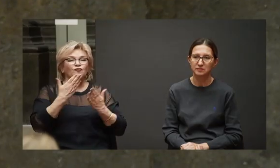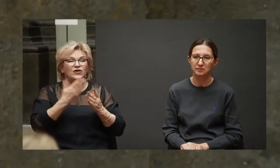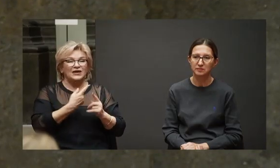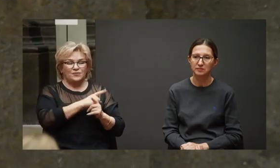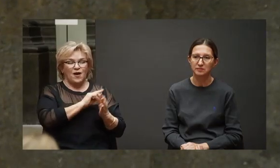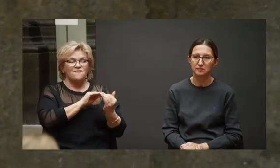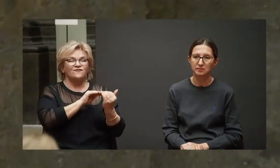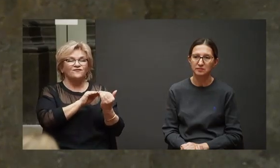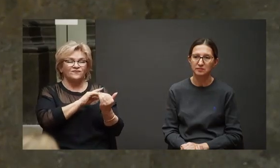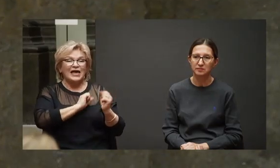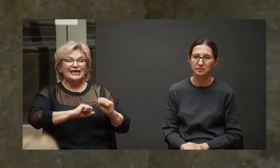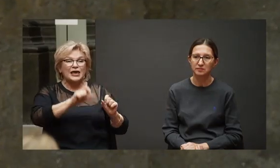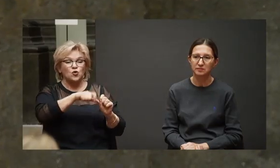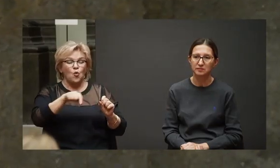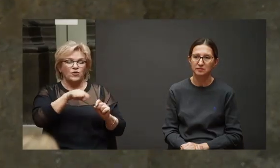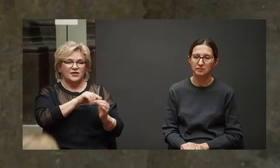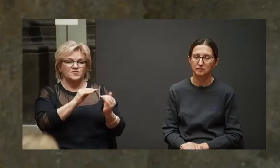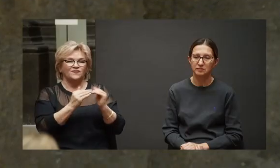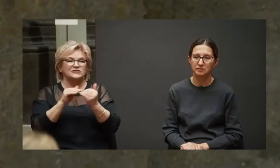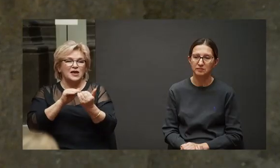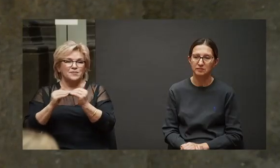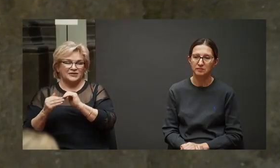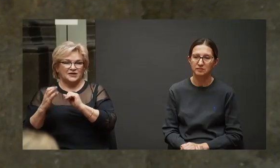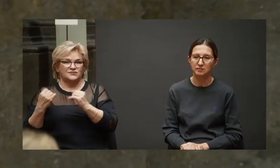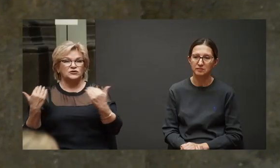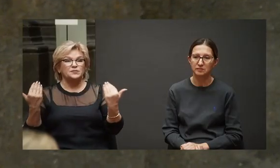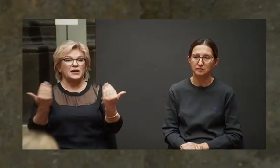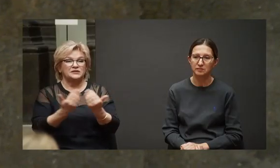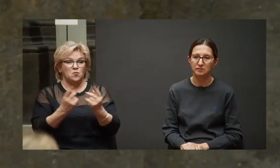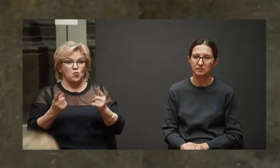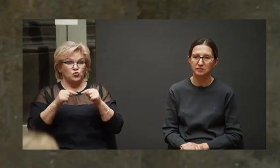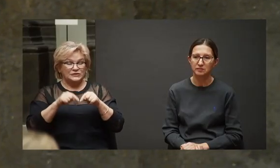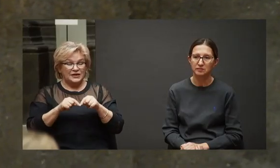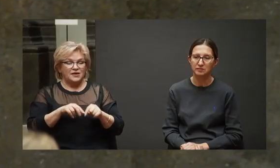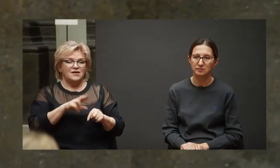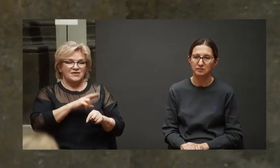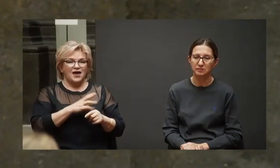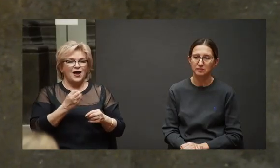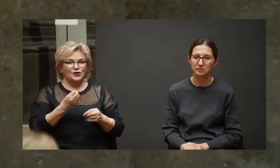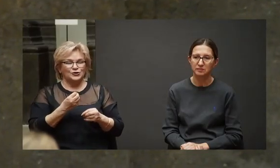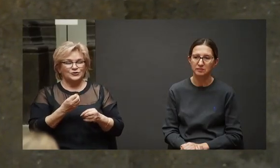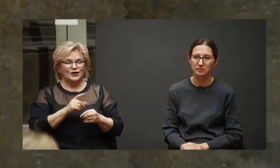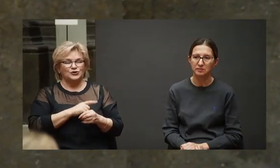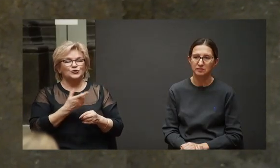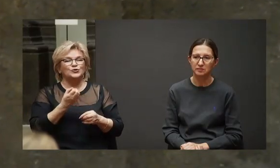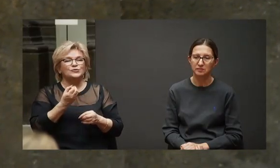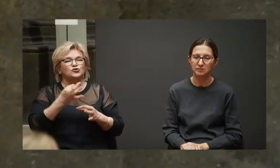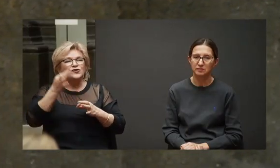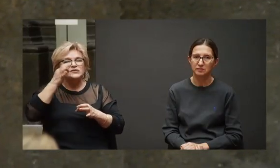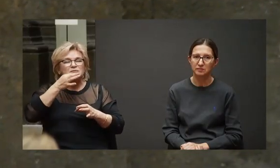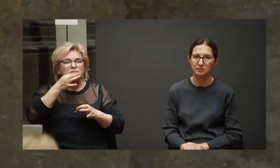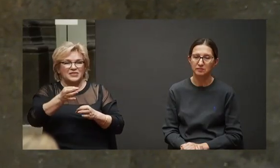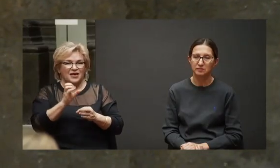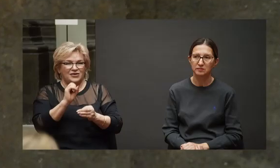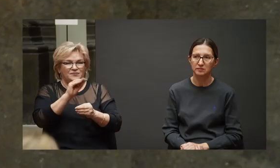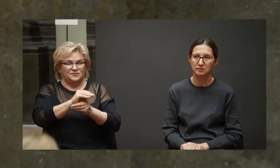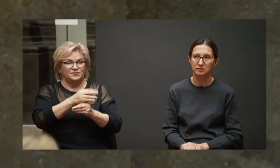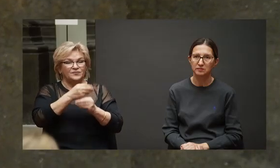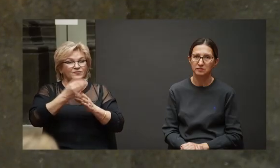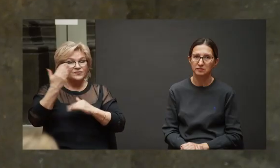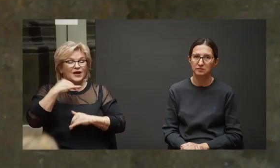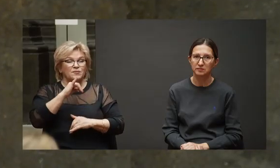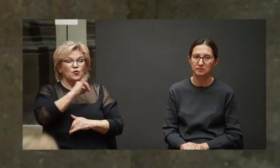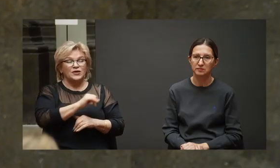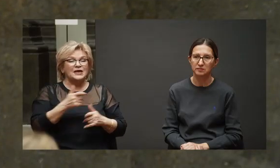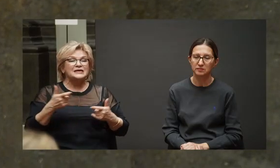раз герой которого взаимодействует с пространством музея, я позволю себе тоже одно небольшое воспоминание. В свое время меня